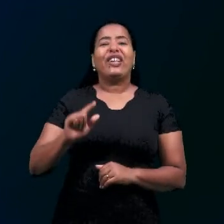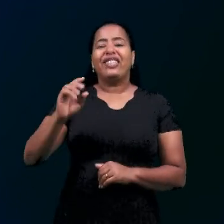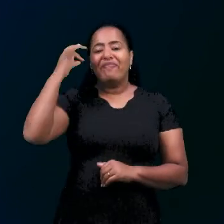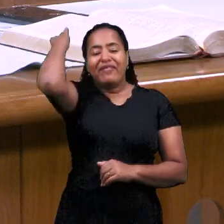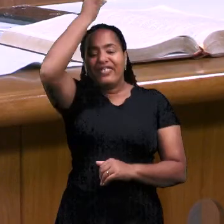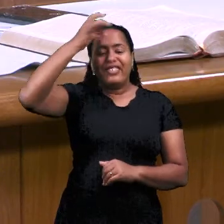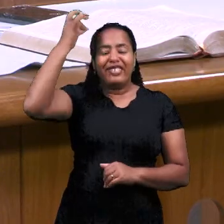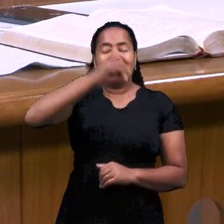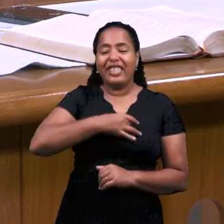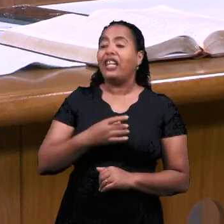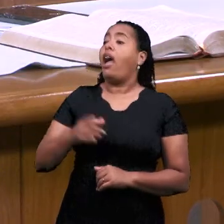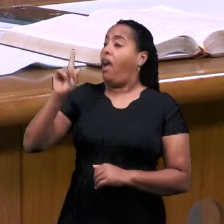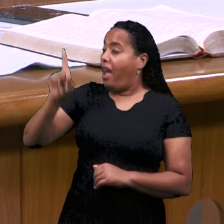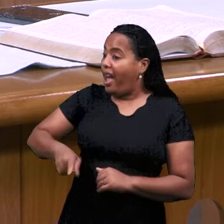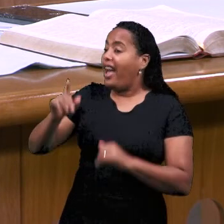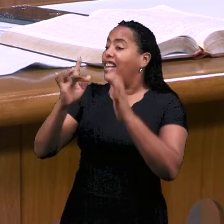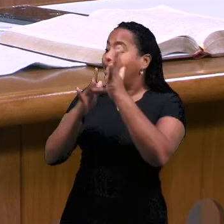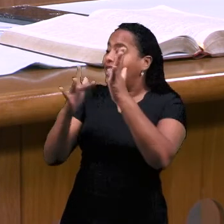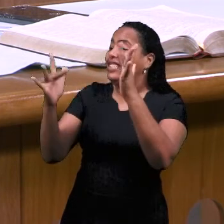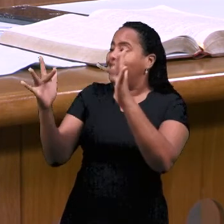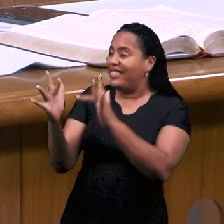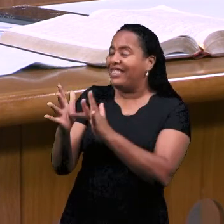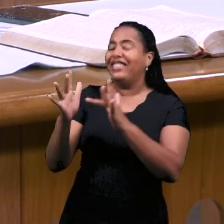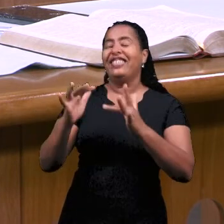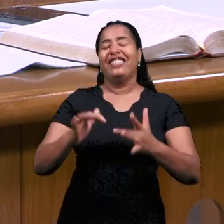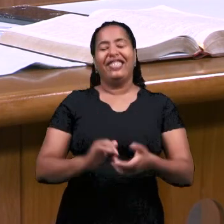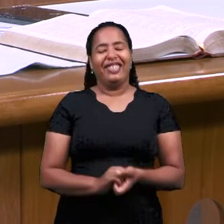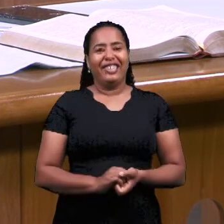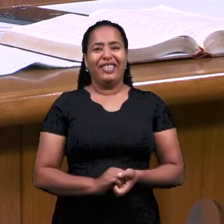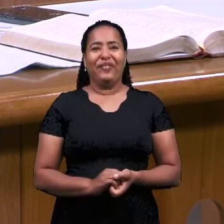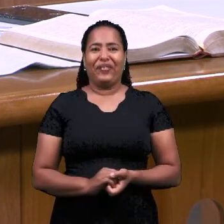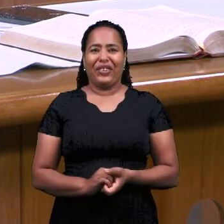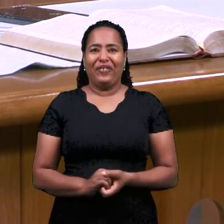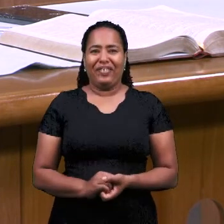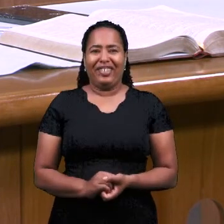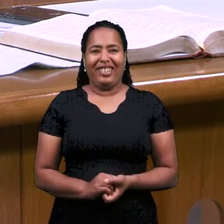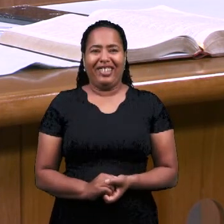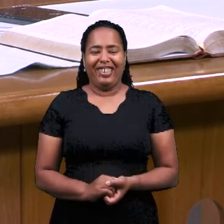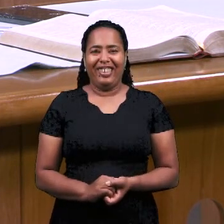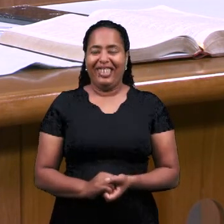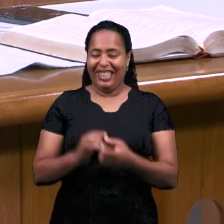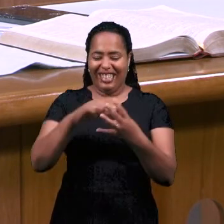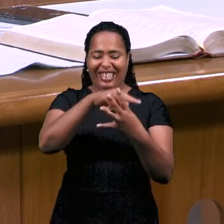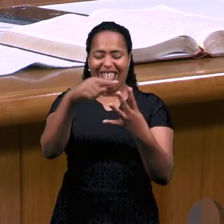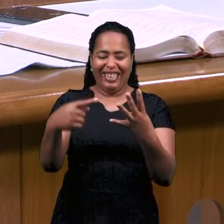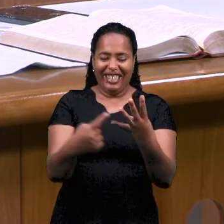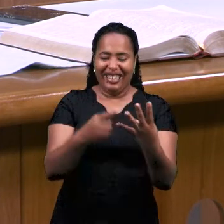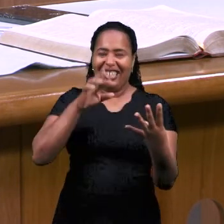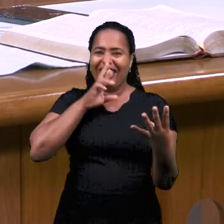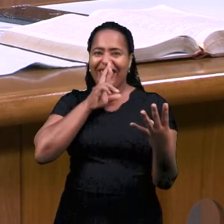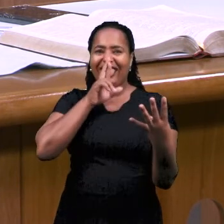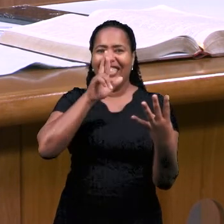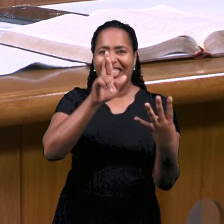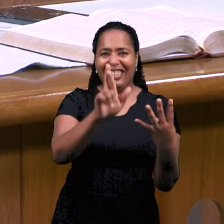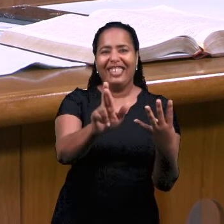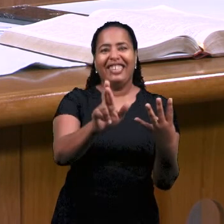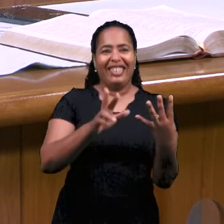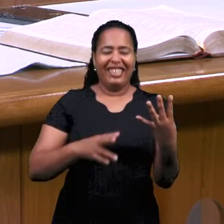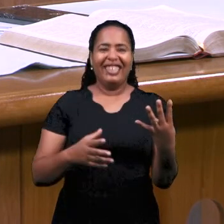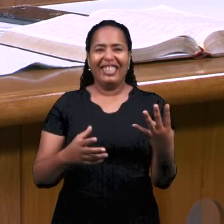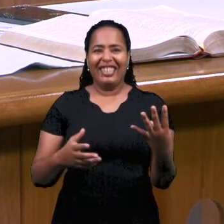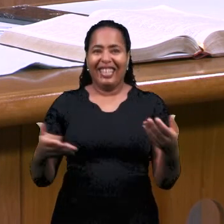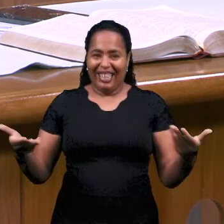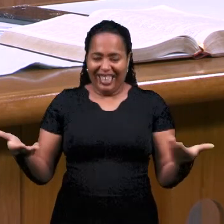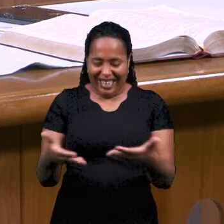Jésus. Amen. C'est merveilleux la réponse des enfants. 4 enfants répondus. Et nous avons maintenant